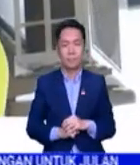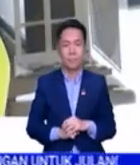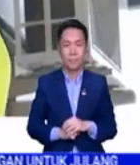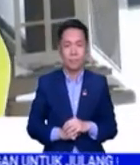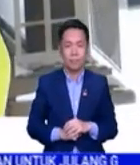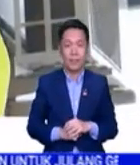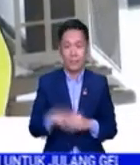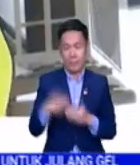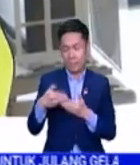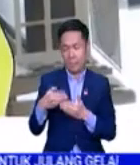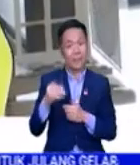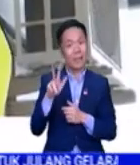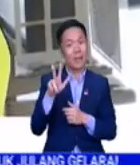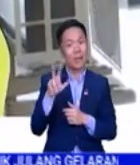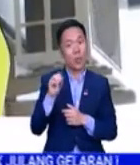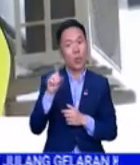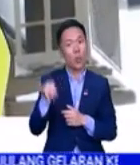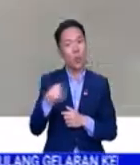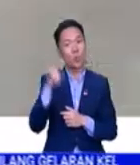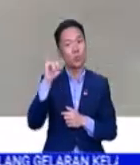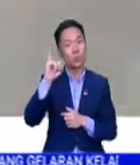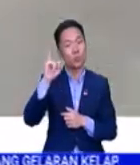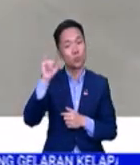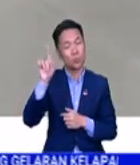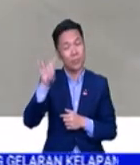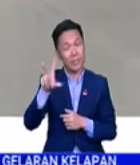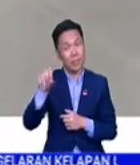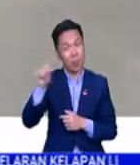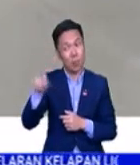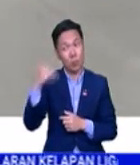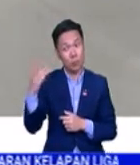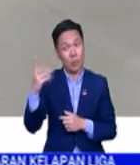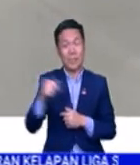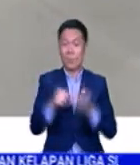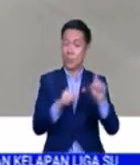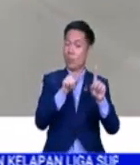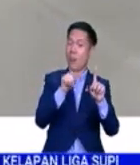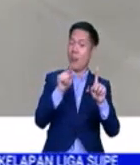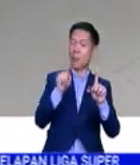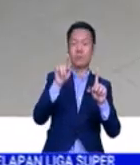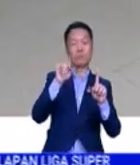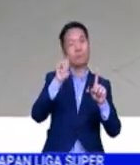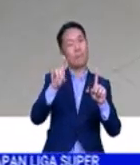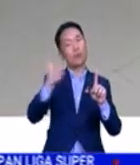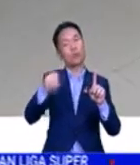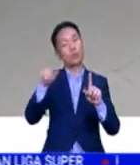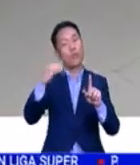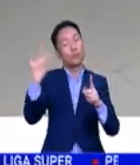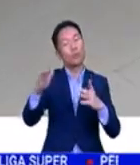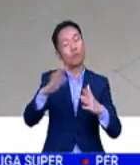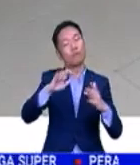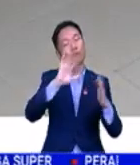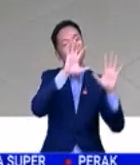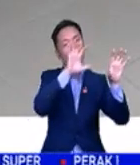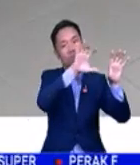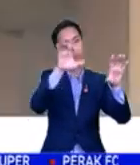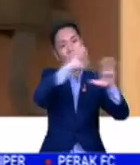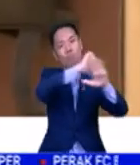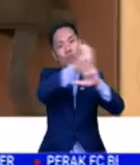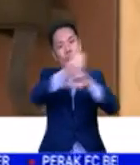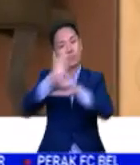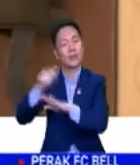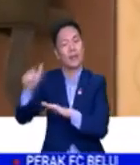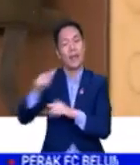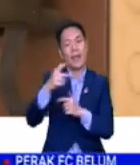sehingga 37 jumlah 21 pelan2 2 juta pelanggan tnb telah memasang Mito pintar di lembah Klang dan melakukan